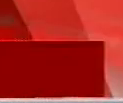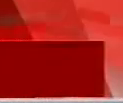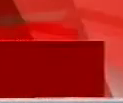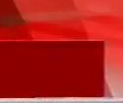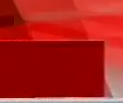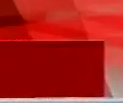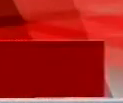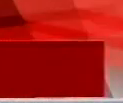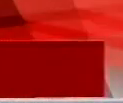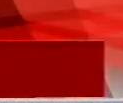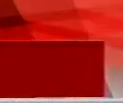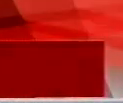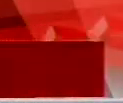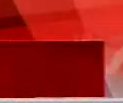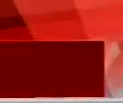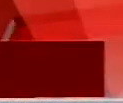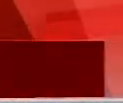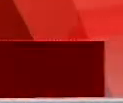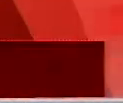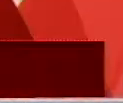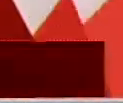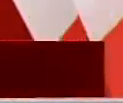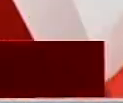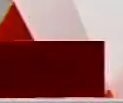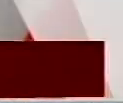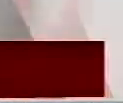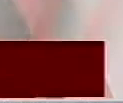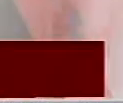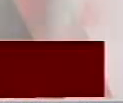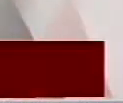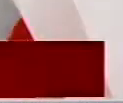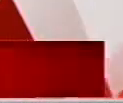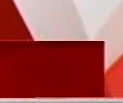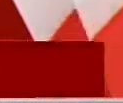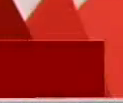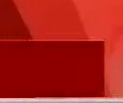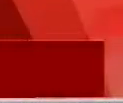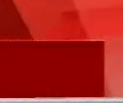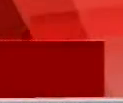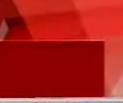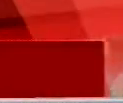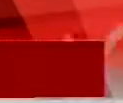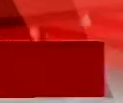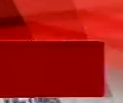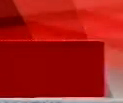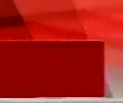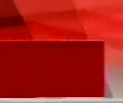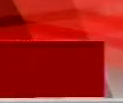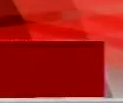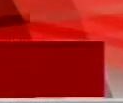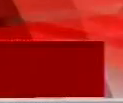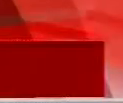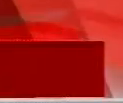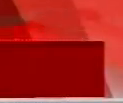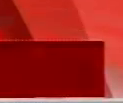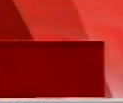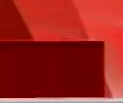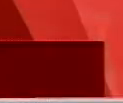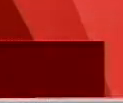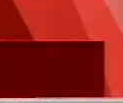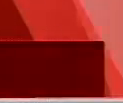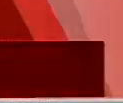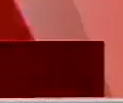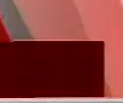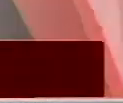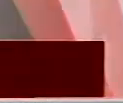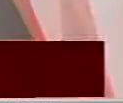ni minsan po ay hindi po namin tatahakin yung landas na yan upang kami makapanakit o makapanira ng ibang mga tao dito sa